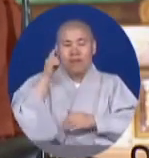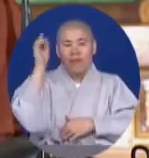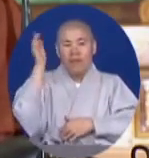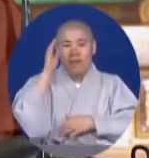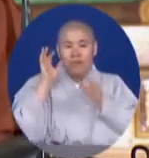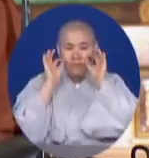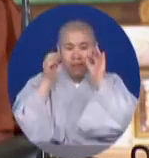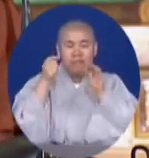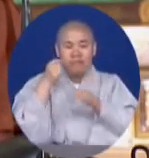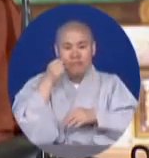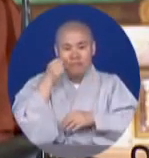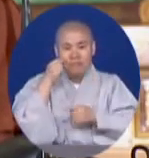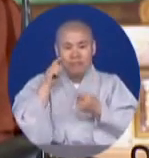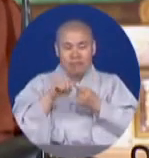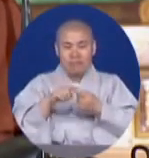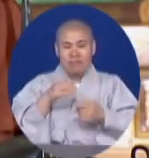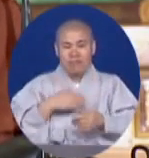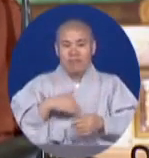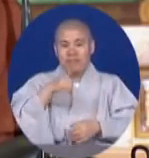보는가?